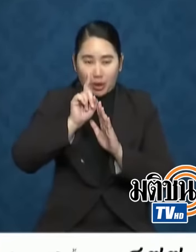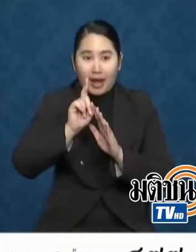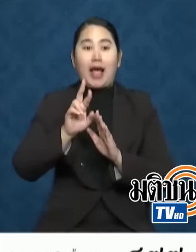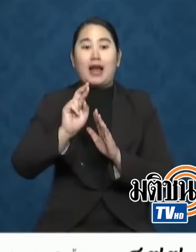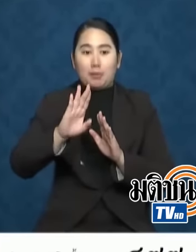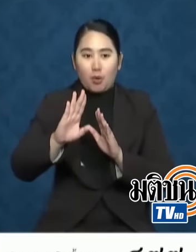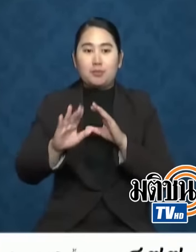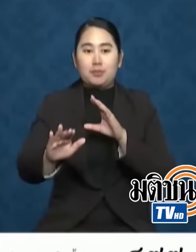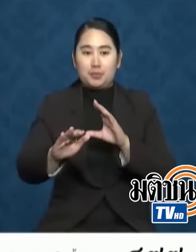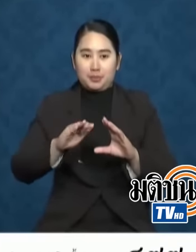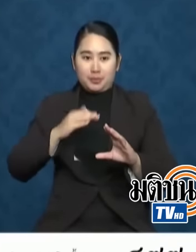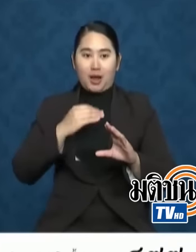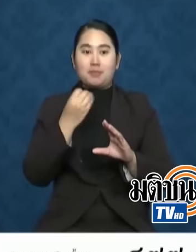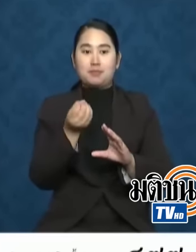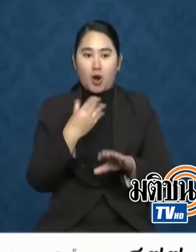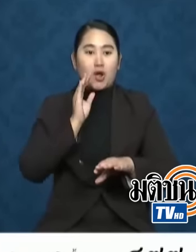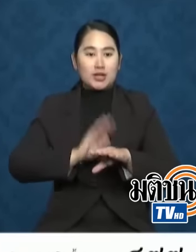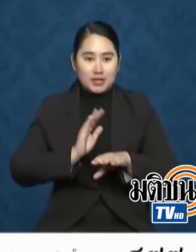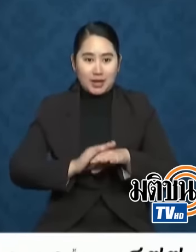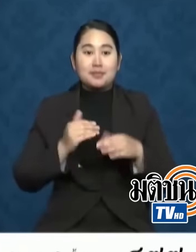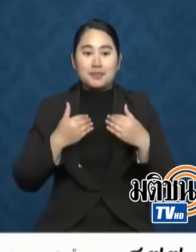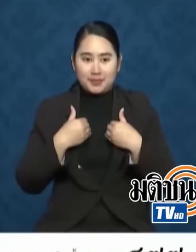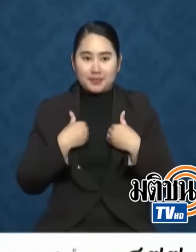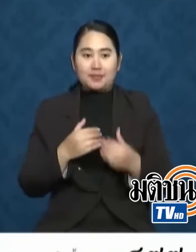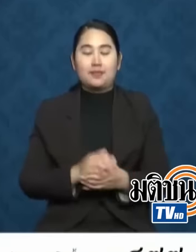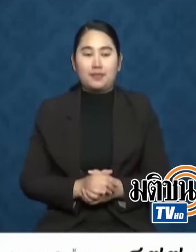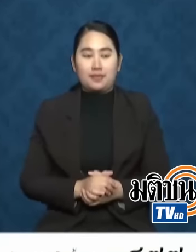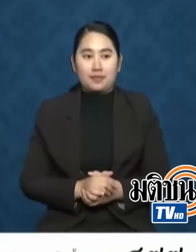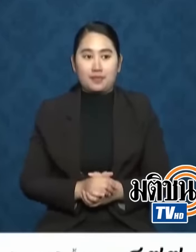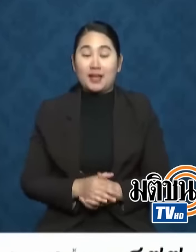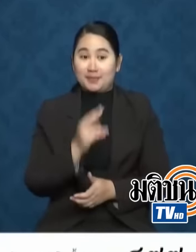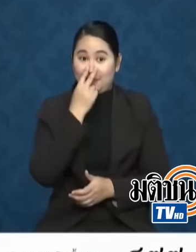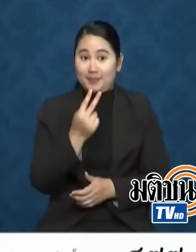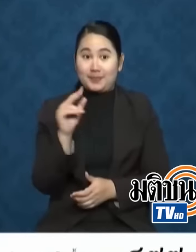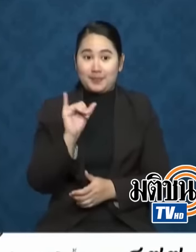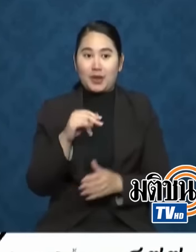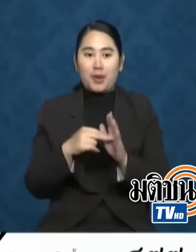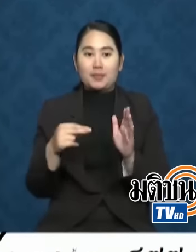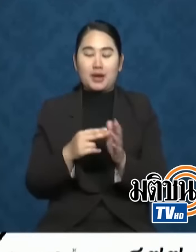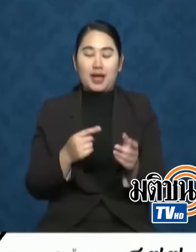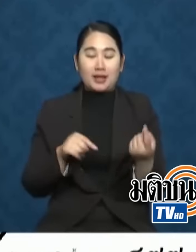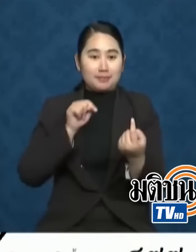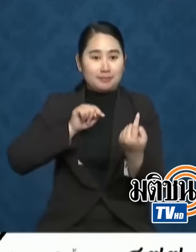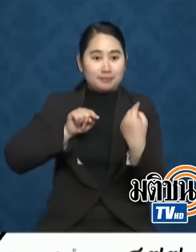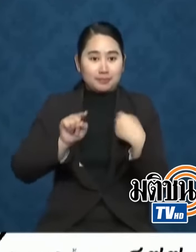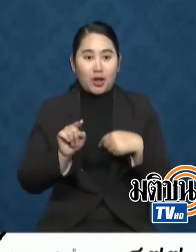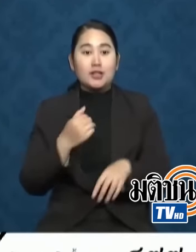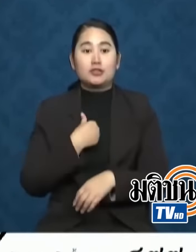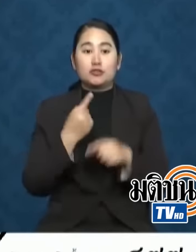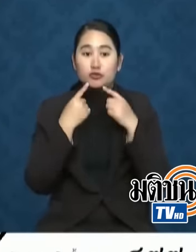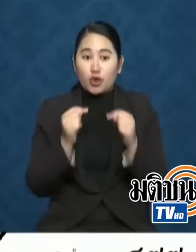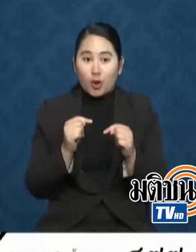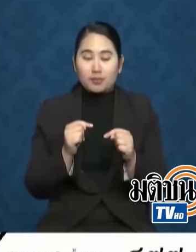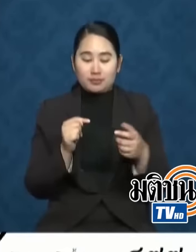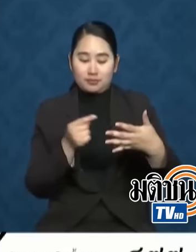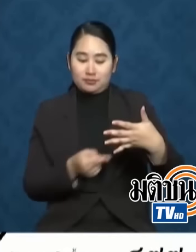งเตือนกลับไปที่คนดับไฟในท้องถิ่นเห็นหรือยังครับว่ามันย้อนกลับไปตอบ คำถามในชั้นที่3ว่าท